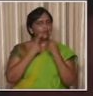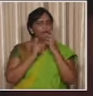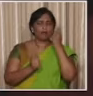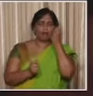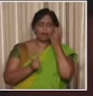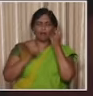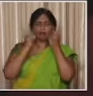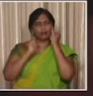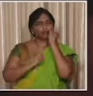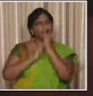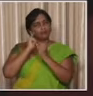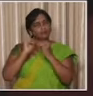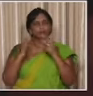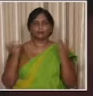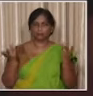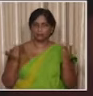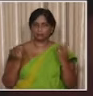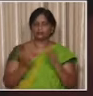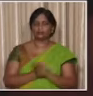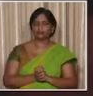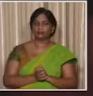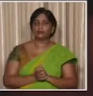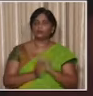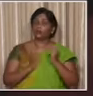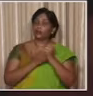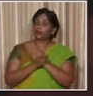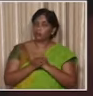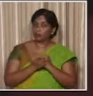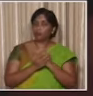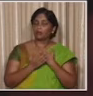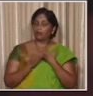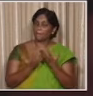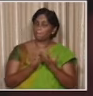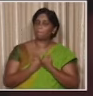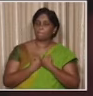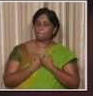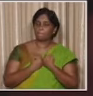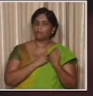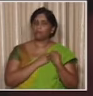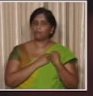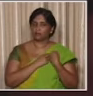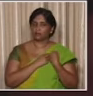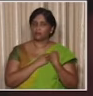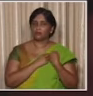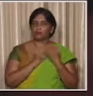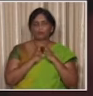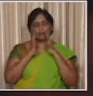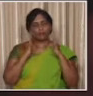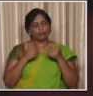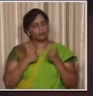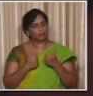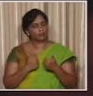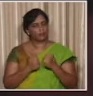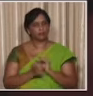යෝජනා තියෙනවා, චෝදනා තියෙනවා. ඒ සියල්ලම අපි බාර ගන්නවා. බොහොම සුවදව.